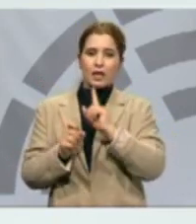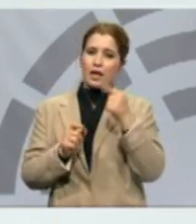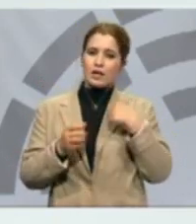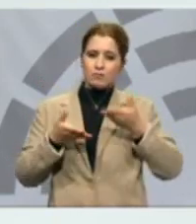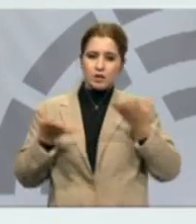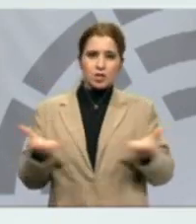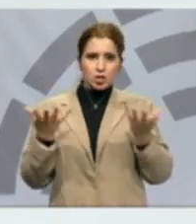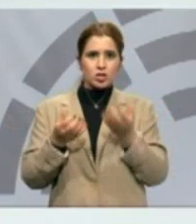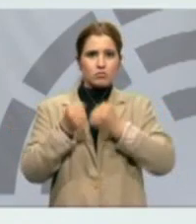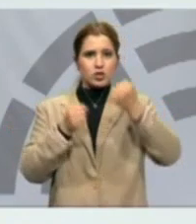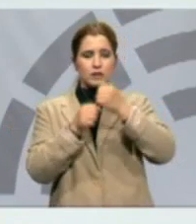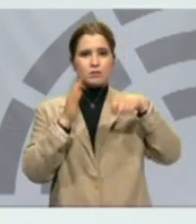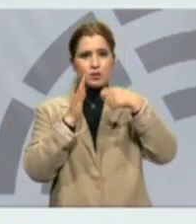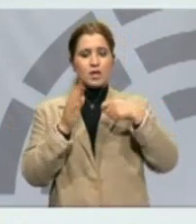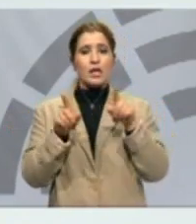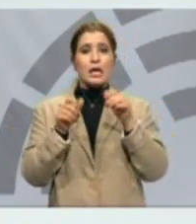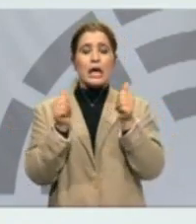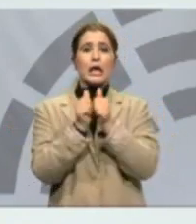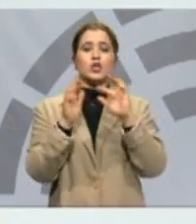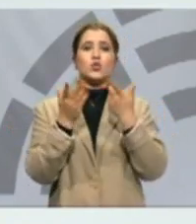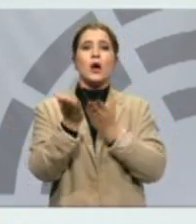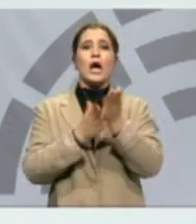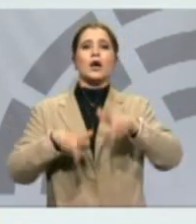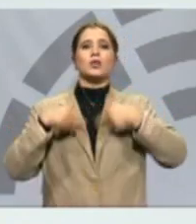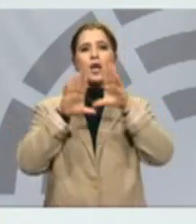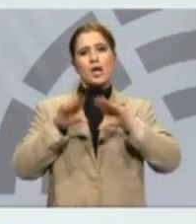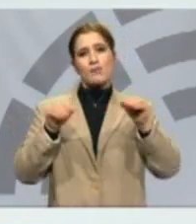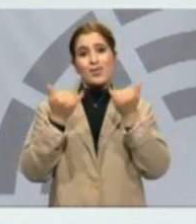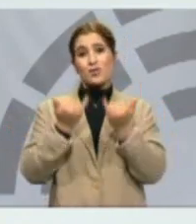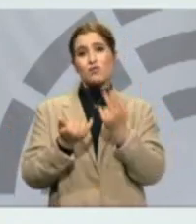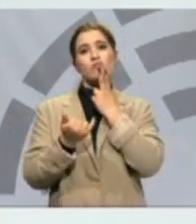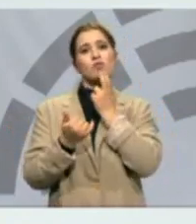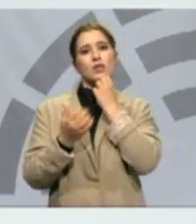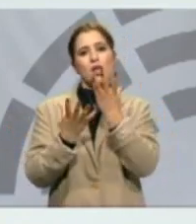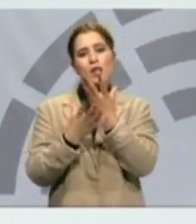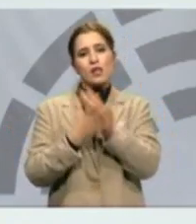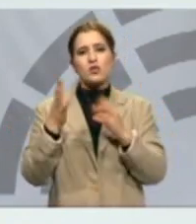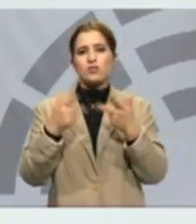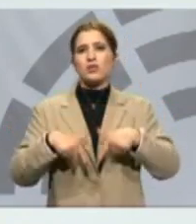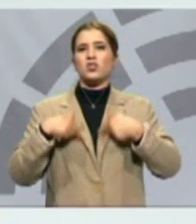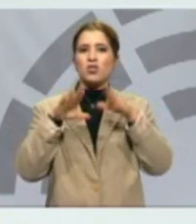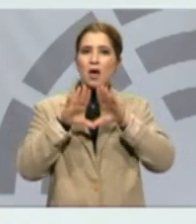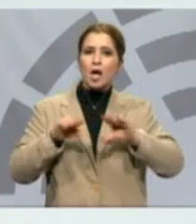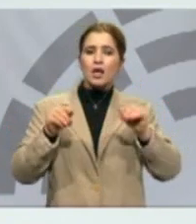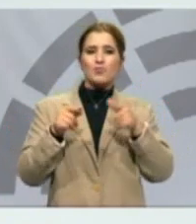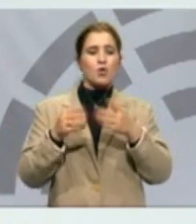مشاريع في جرين حق العيش الكريم اليوم المواطن هذا عشان ناقص والعيش الكريم